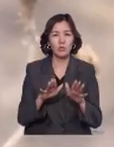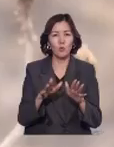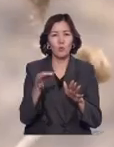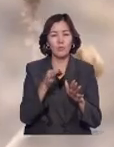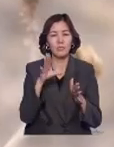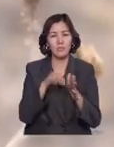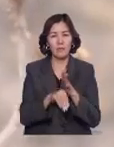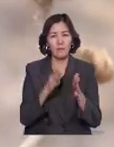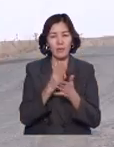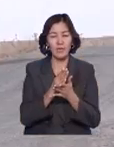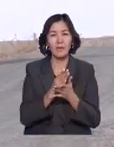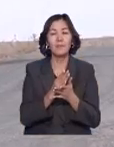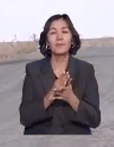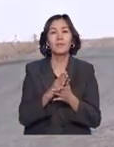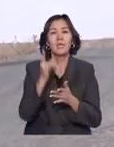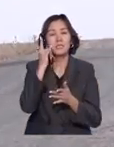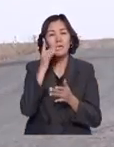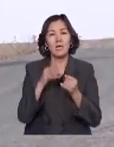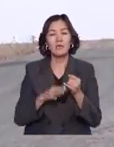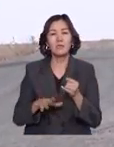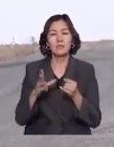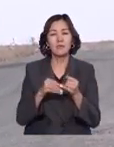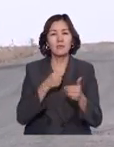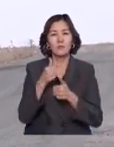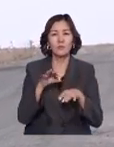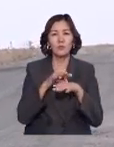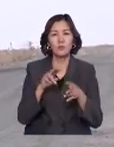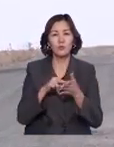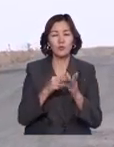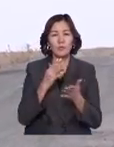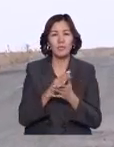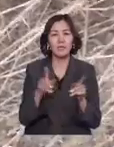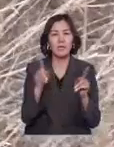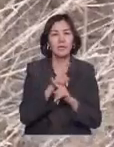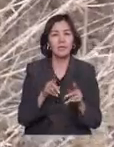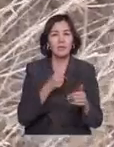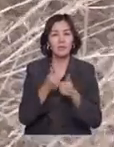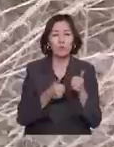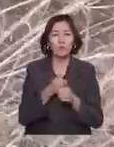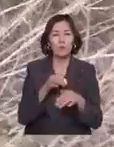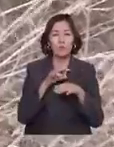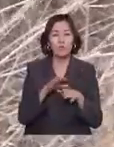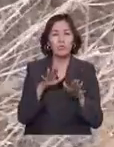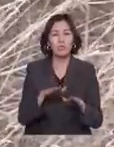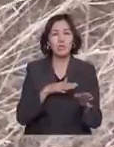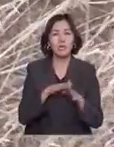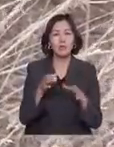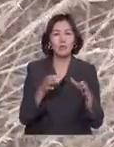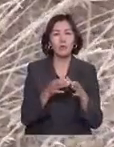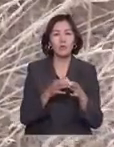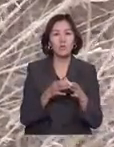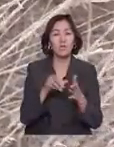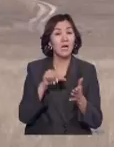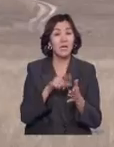облысында қолға алынды. Аясында Сарқан ауданында жер конкурсын өткізу жоспарда. Ерекшелігі бұл конкурс барысына жергілікті атқарушы